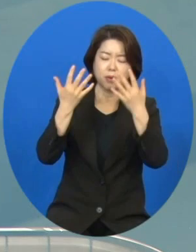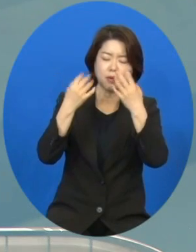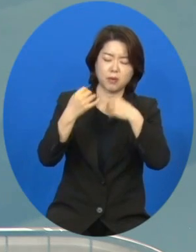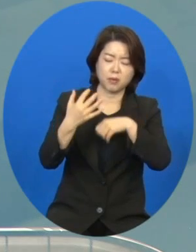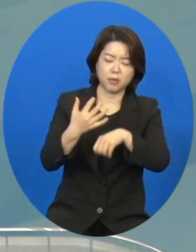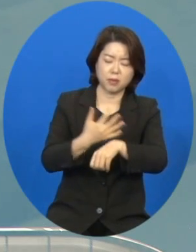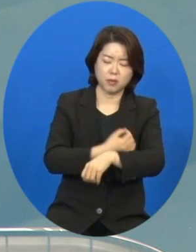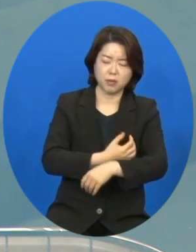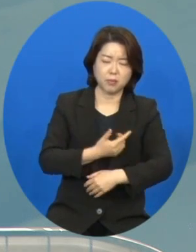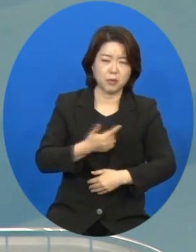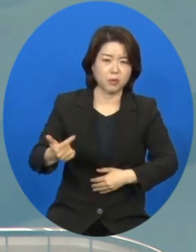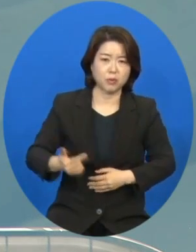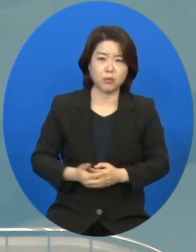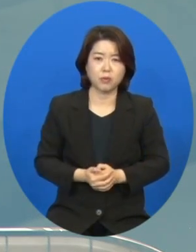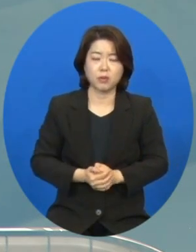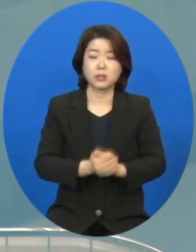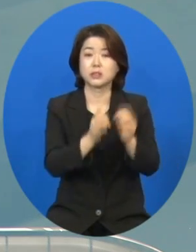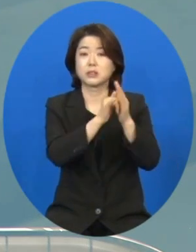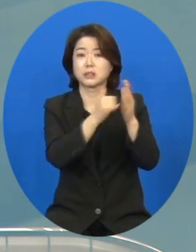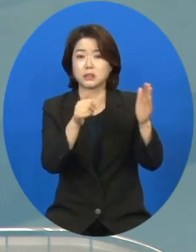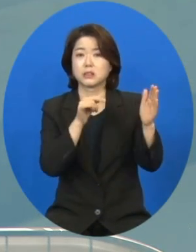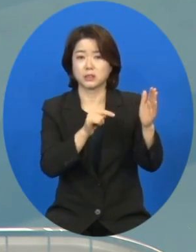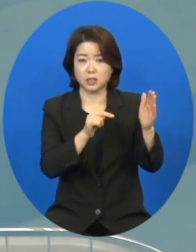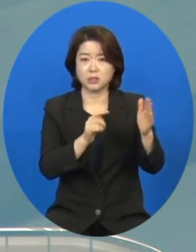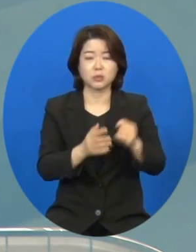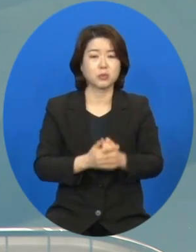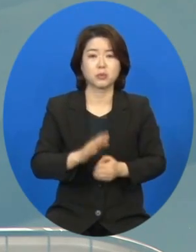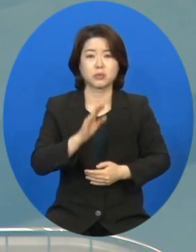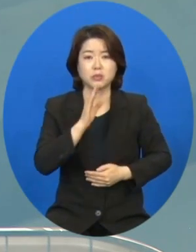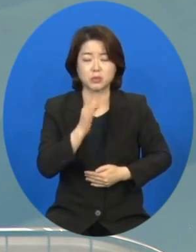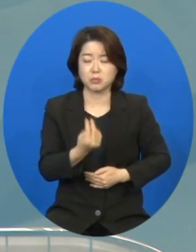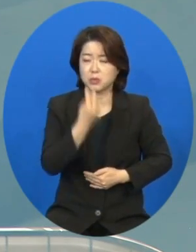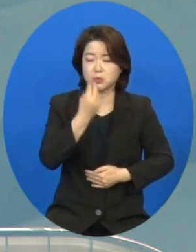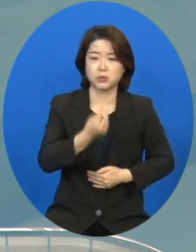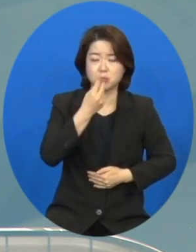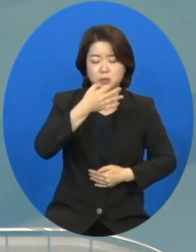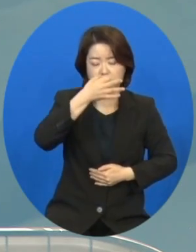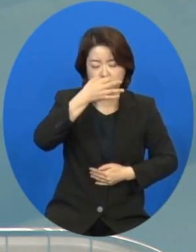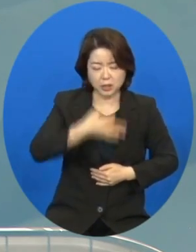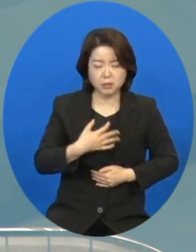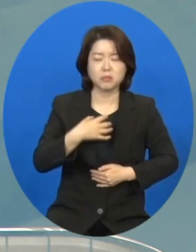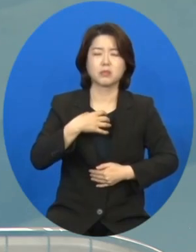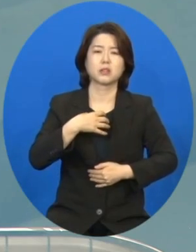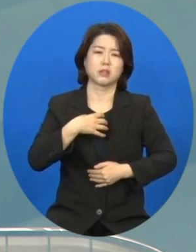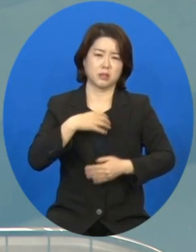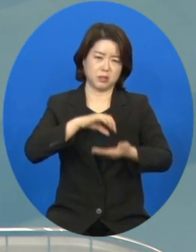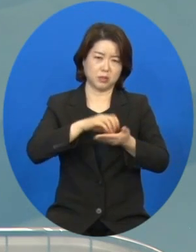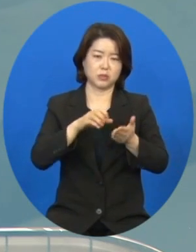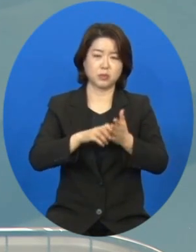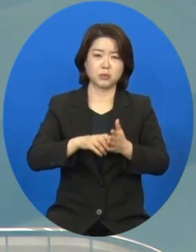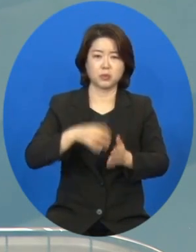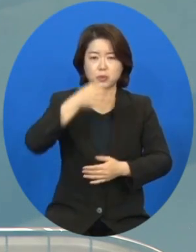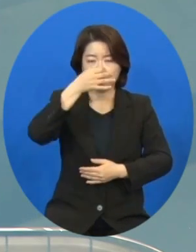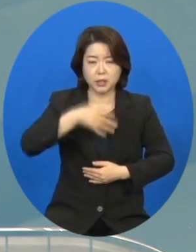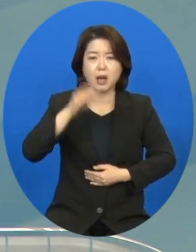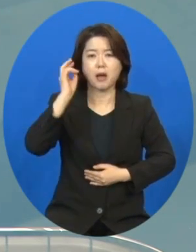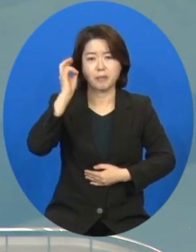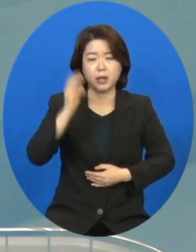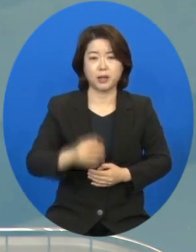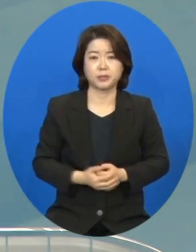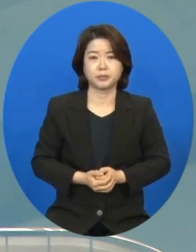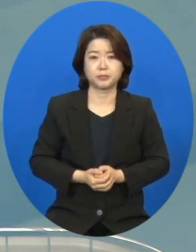크겠는가. 그 가족들은 정말 숨쉬기도 힘들 정도로 아마 힘들 거예요.